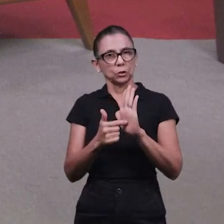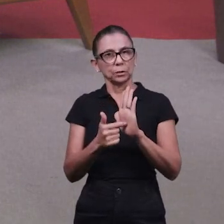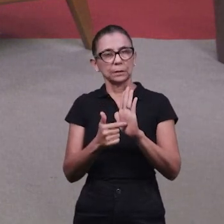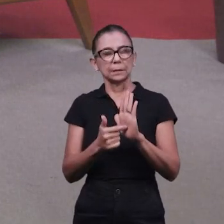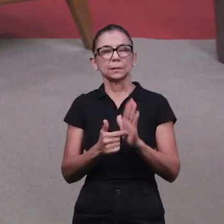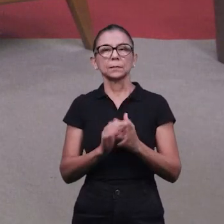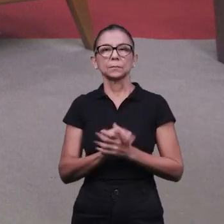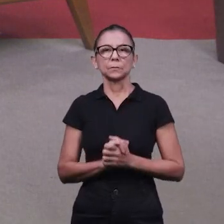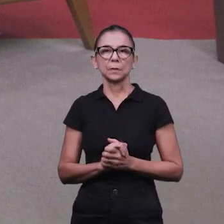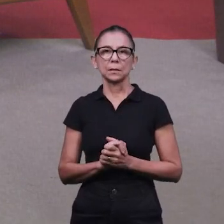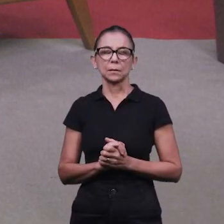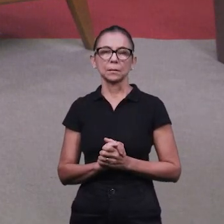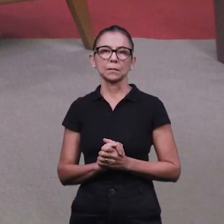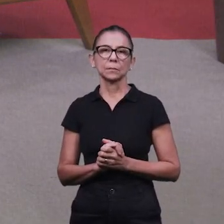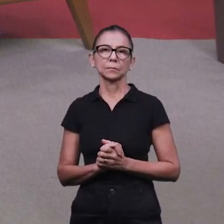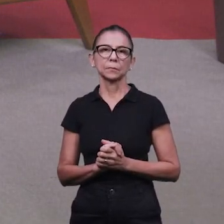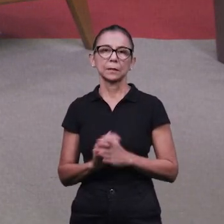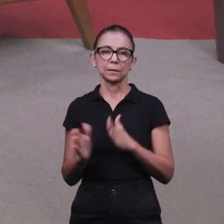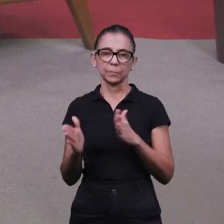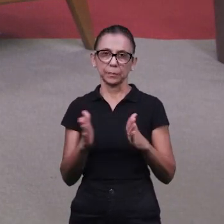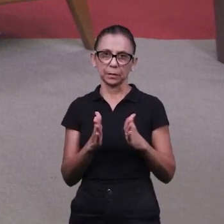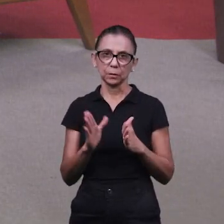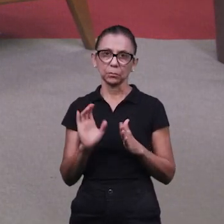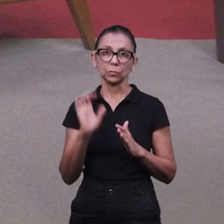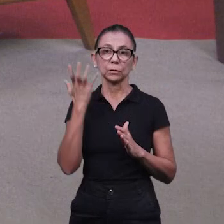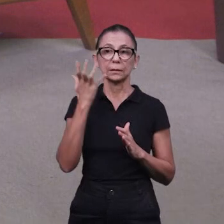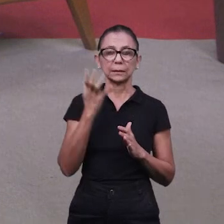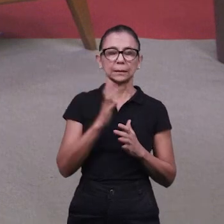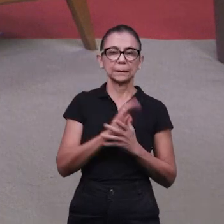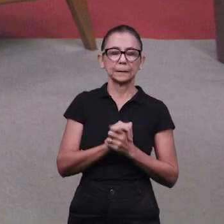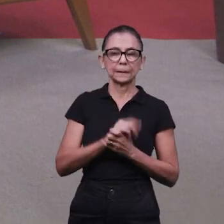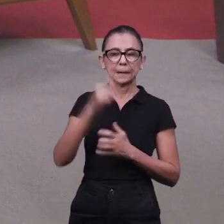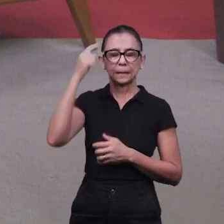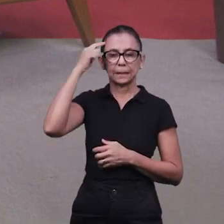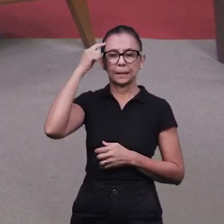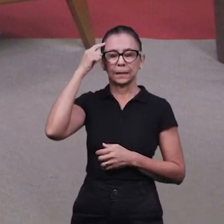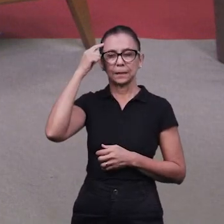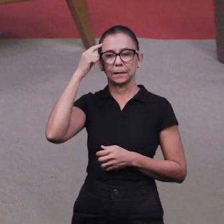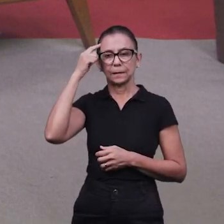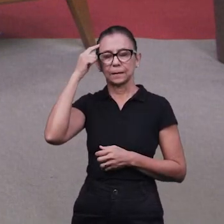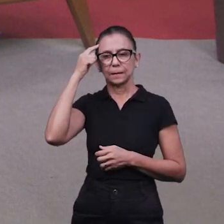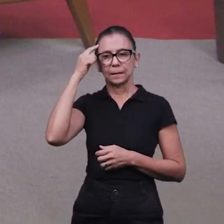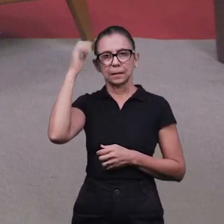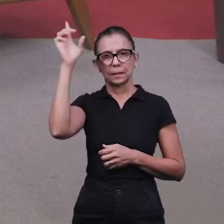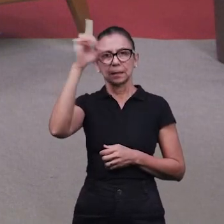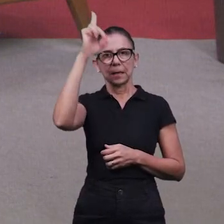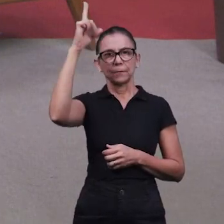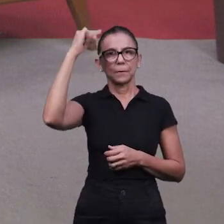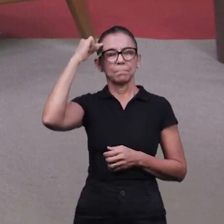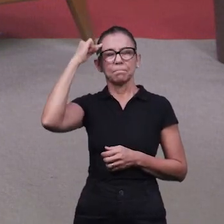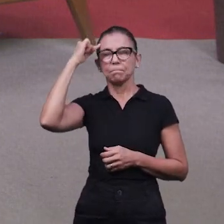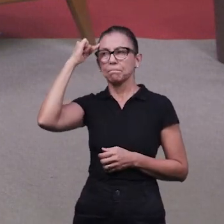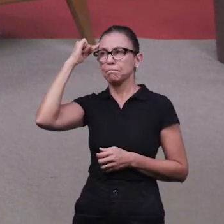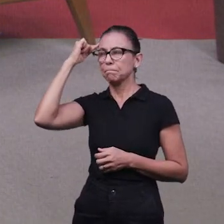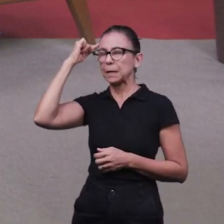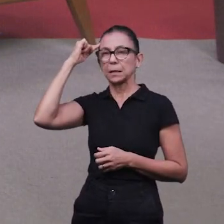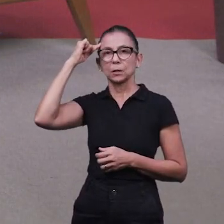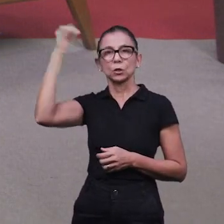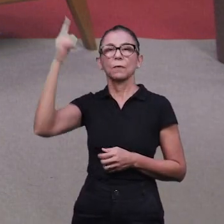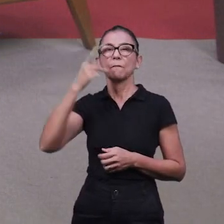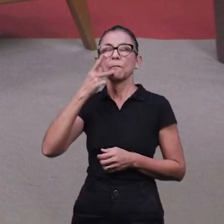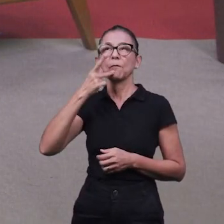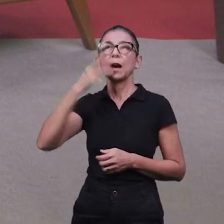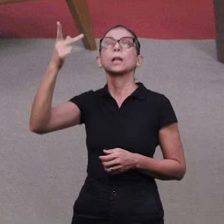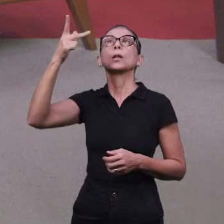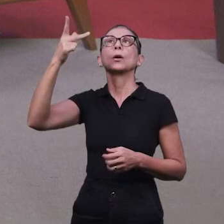dit, cette description de Samuel, la Bible dit que David a pensé, il a eu une pensée,